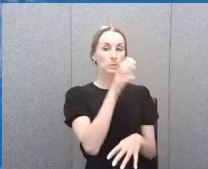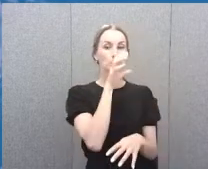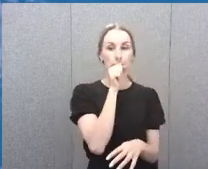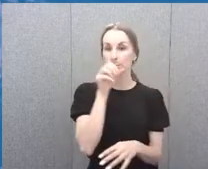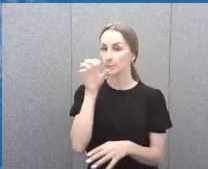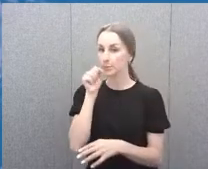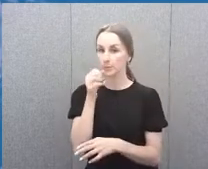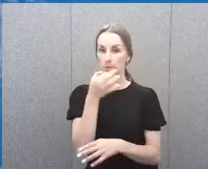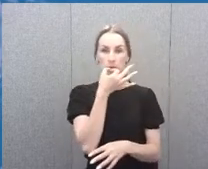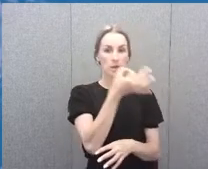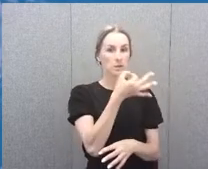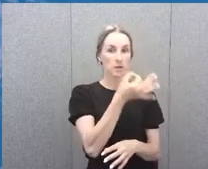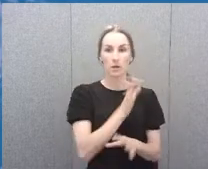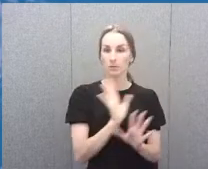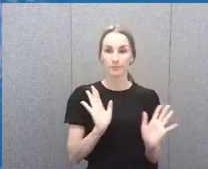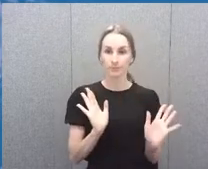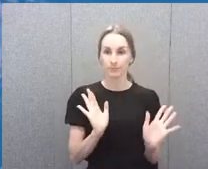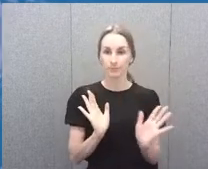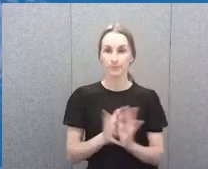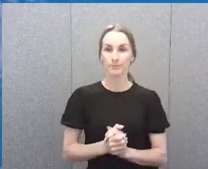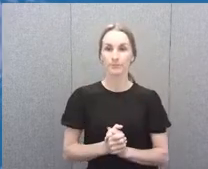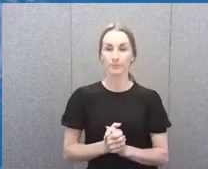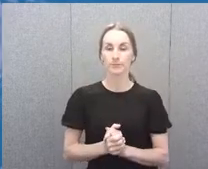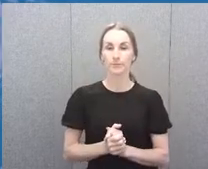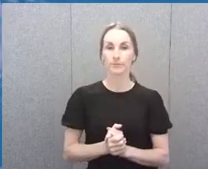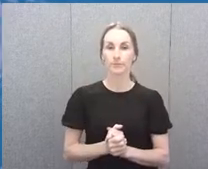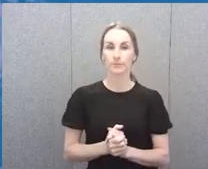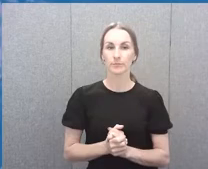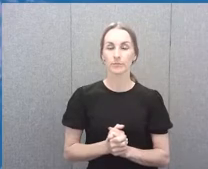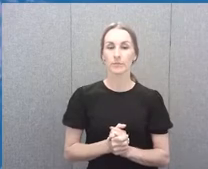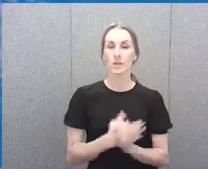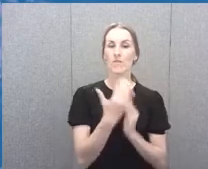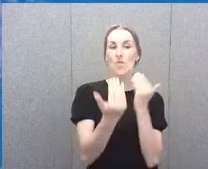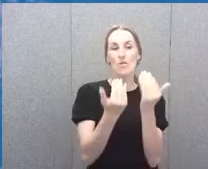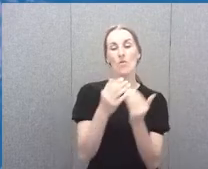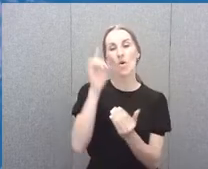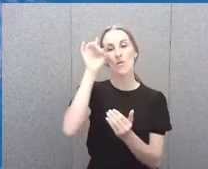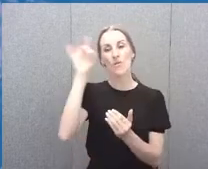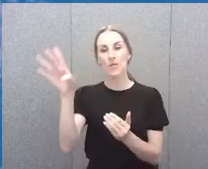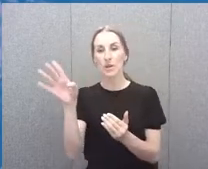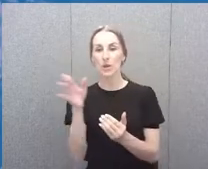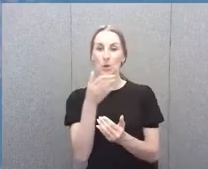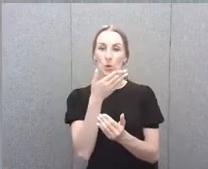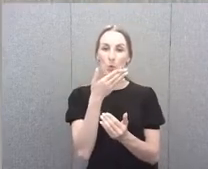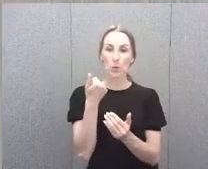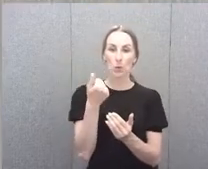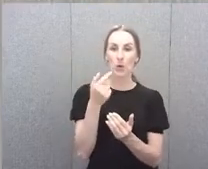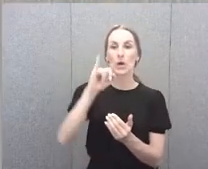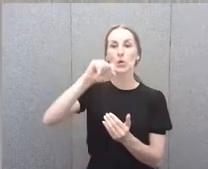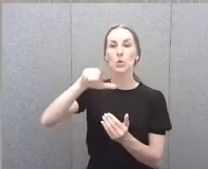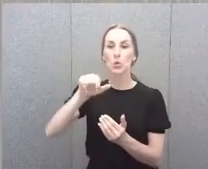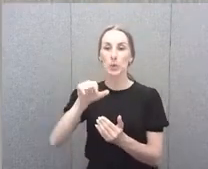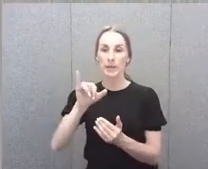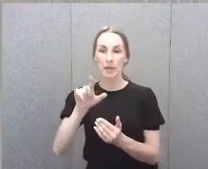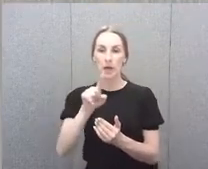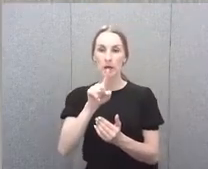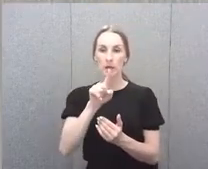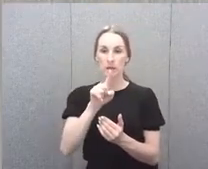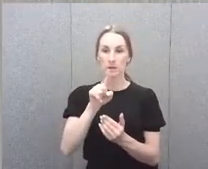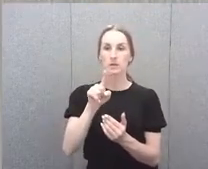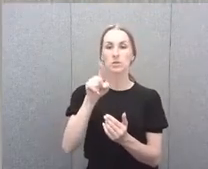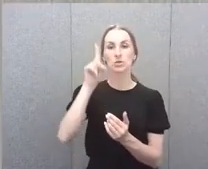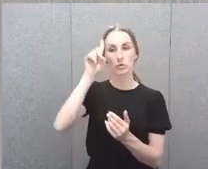какие-то высокопрофилированные случаи, но, возможно, Юлия Слуцкая, да, но другие нет. Я хотела сказать, что